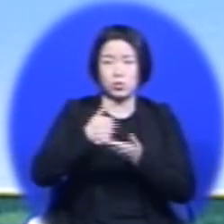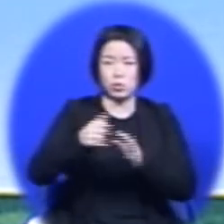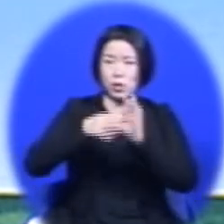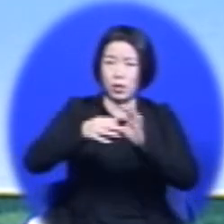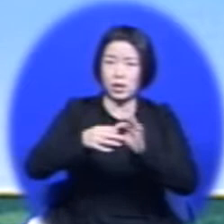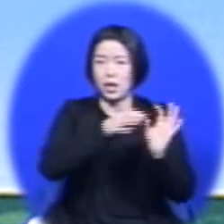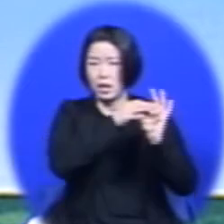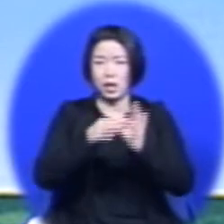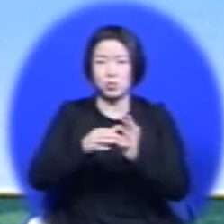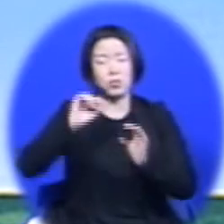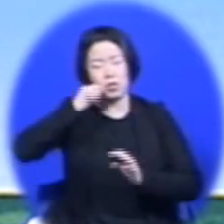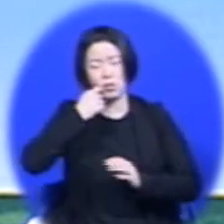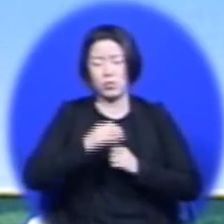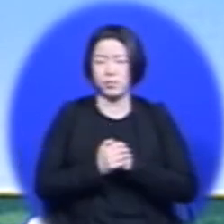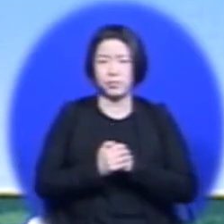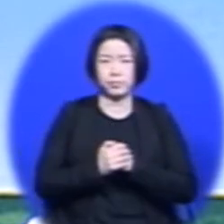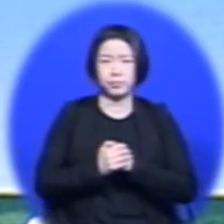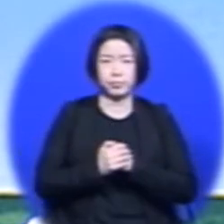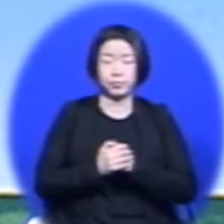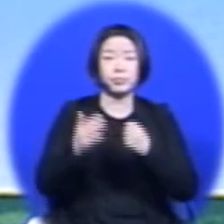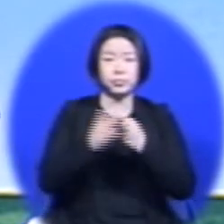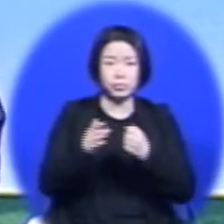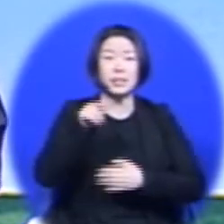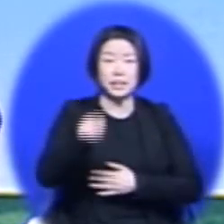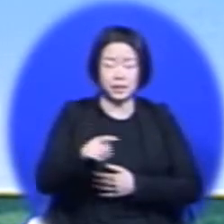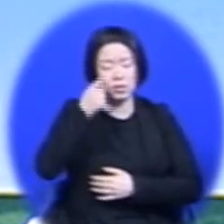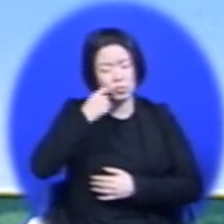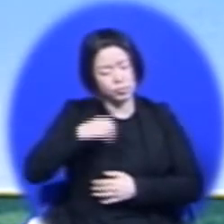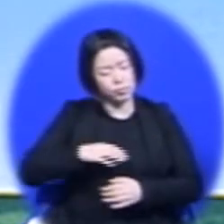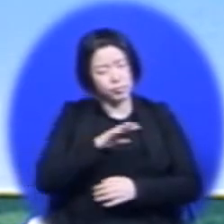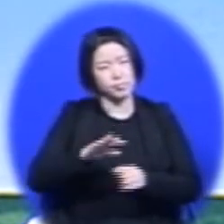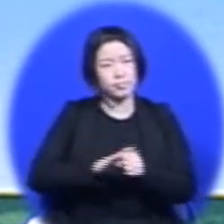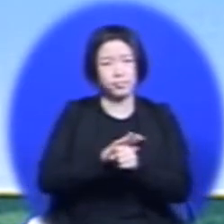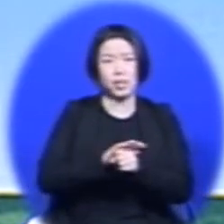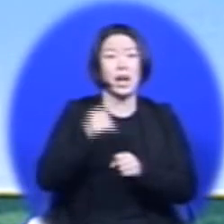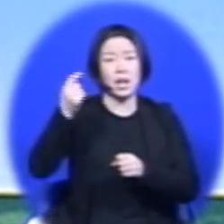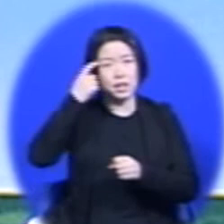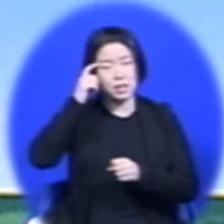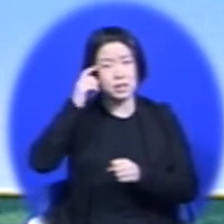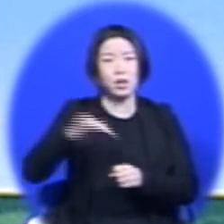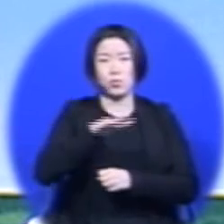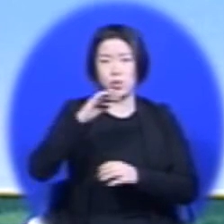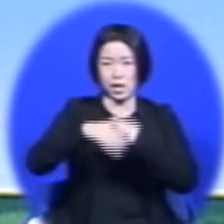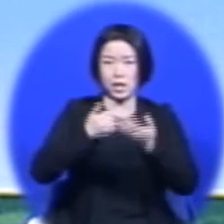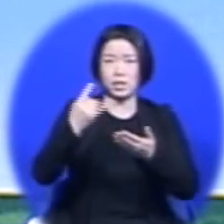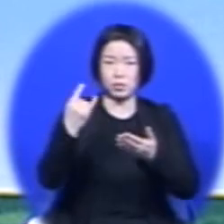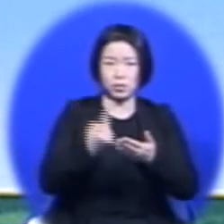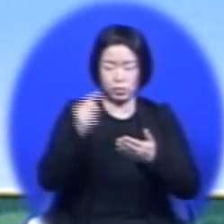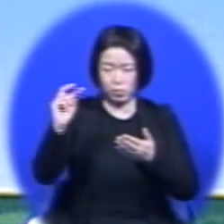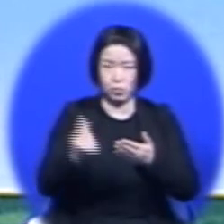관계를 계속할 수가 없습니다. 그리하면 그가 긍휼히 여기시리라. 우리 하나님께로 돌아오라. 그가